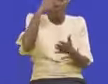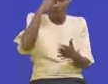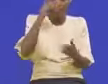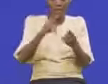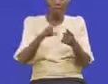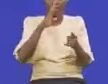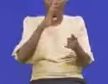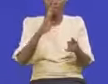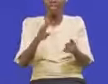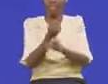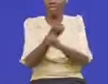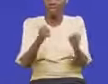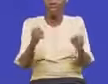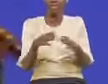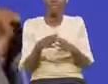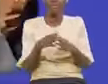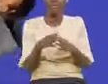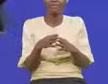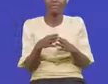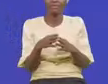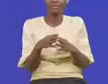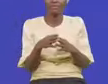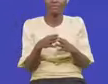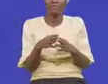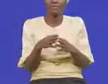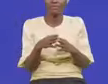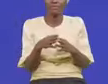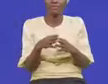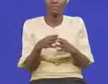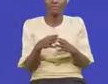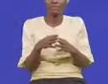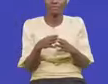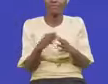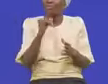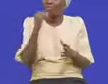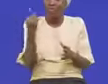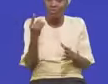Ike di benadi, na mokata wa akpo dede.